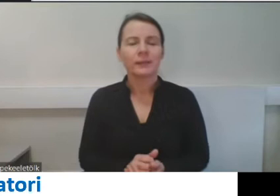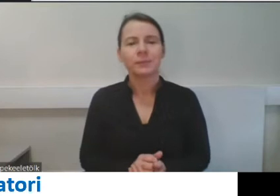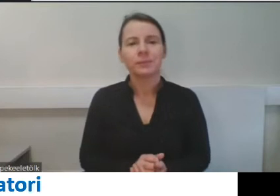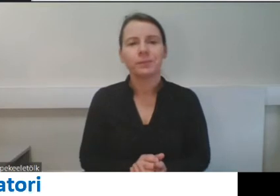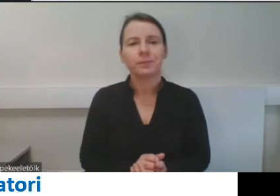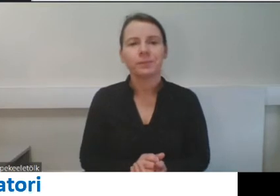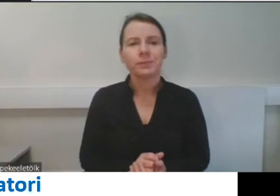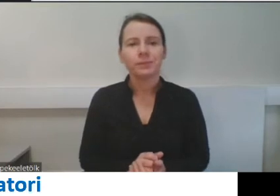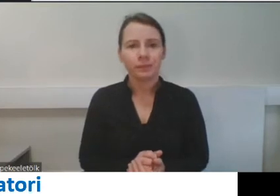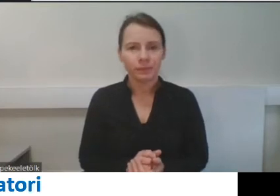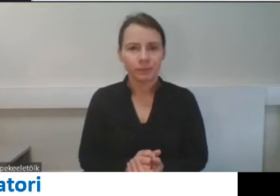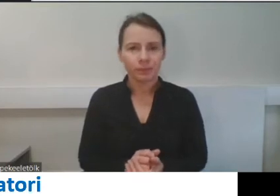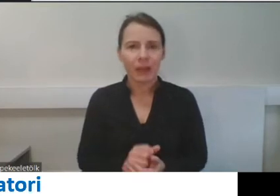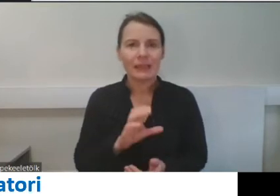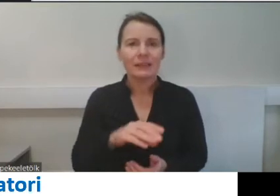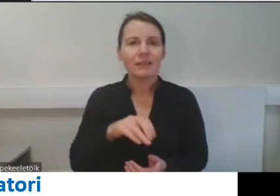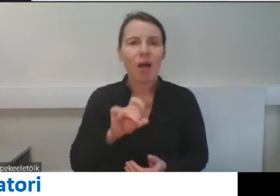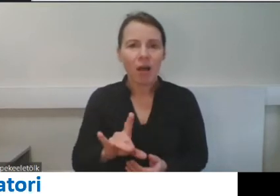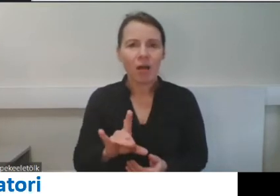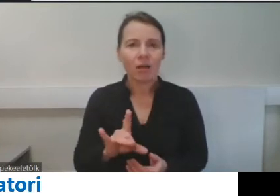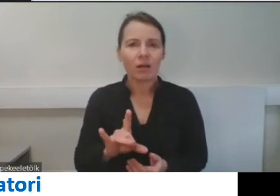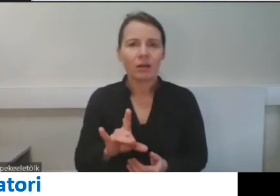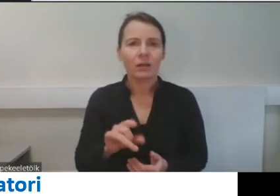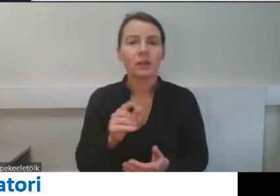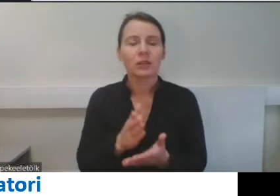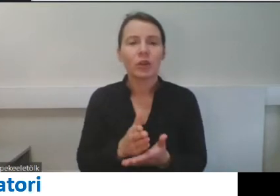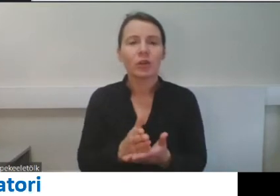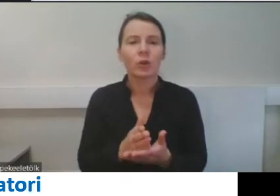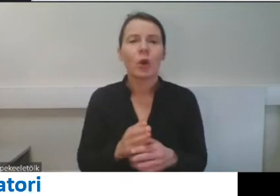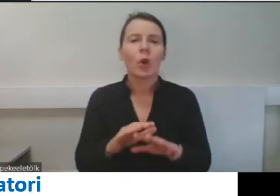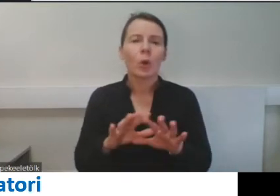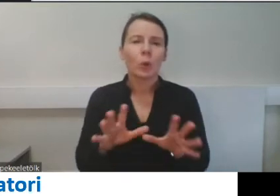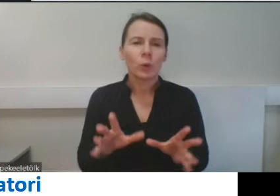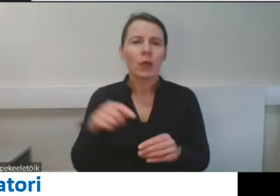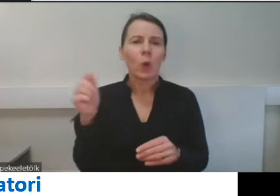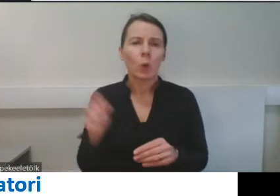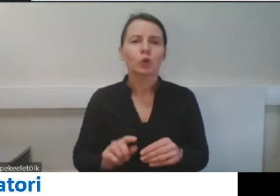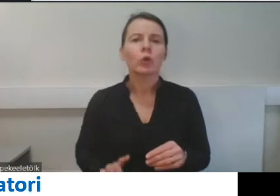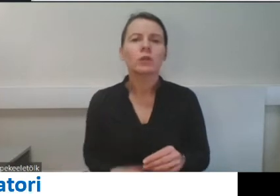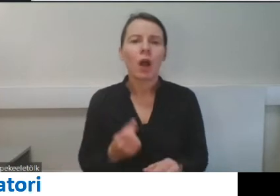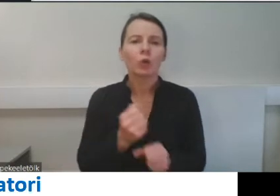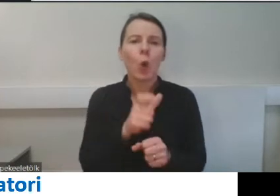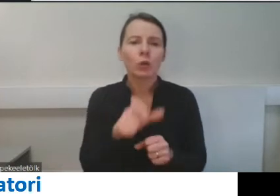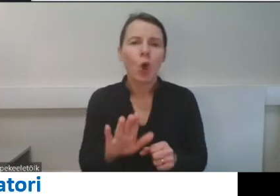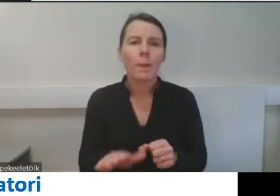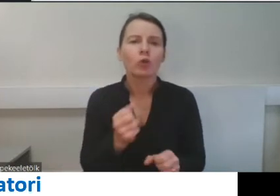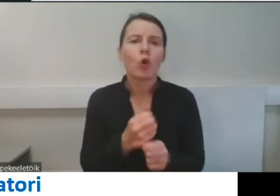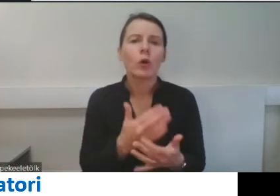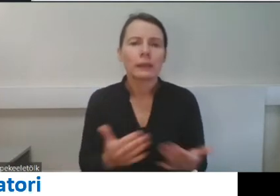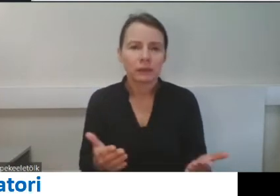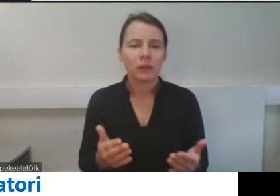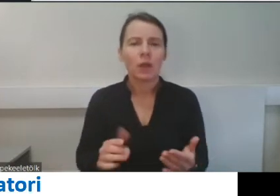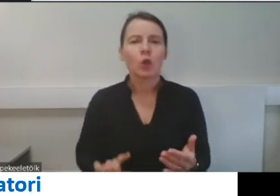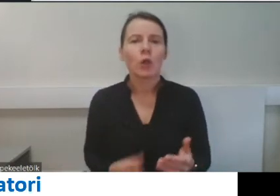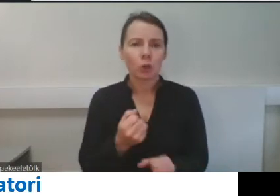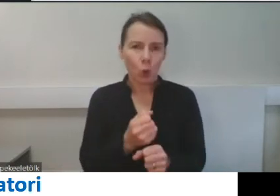kasvas toetavate teenuste kasuks ja põhjus oli siin ka arvatavasti COVID-i aeg, kus siis koduteenus